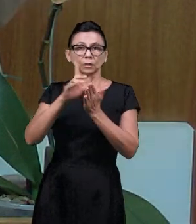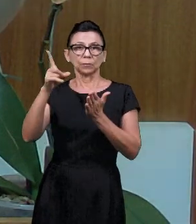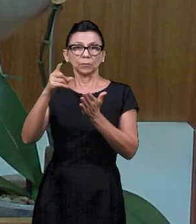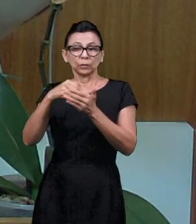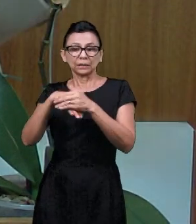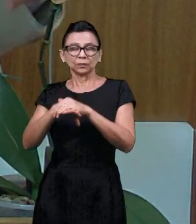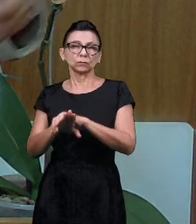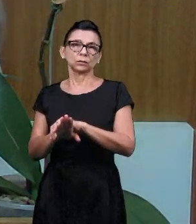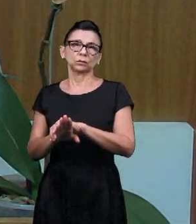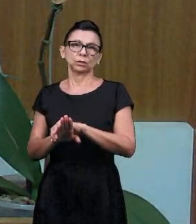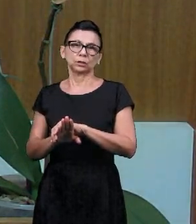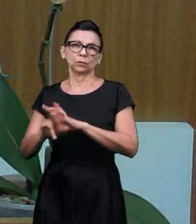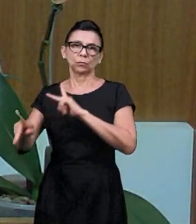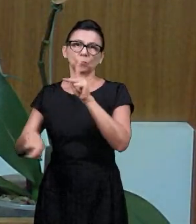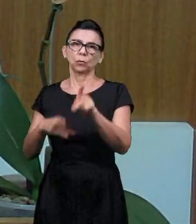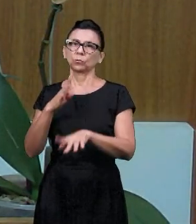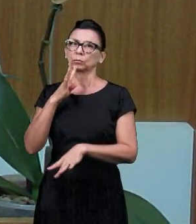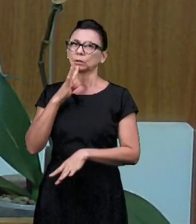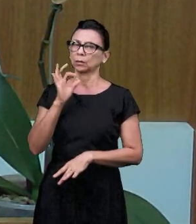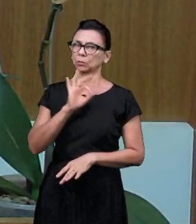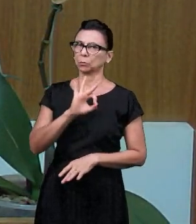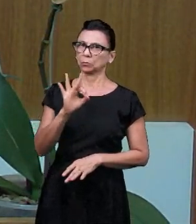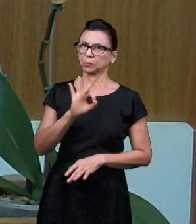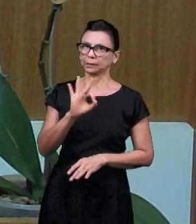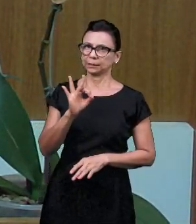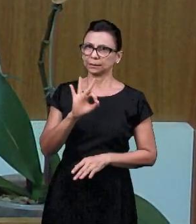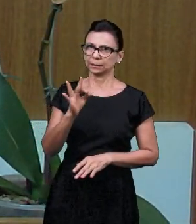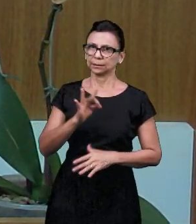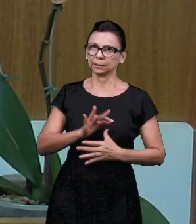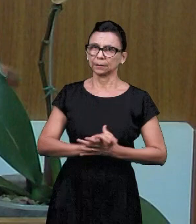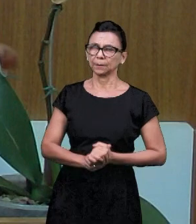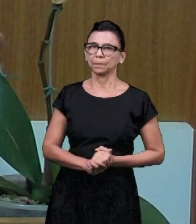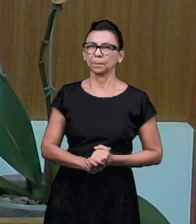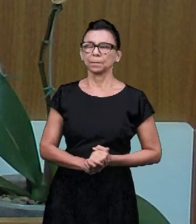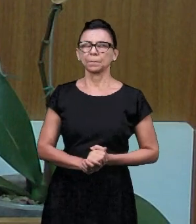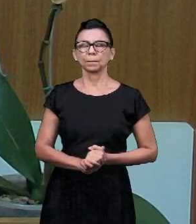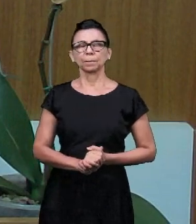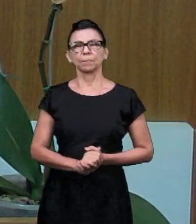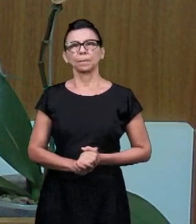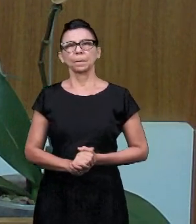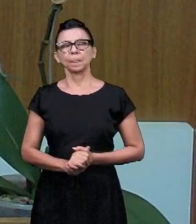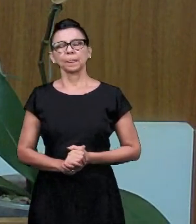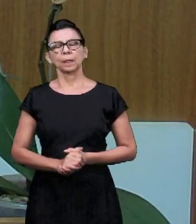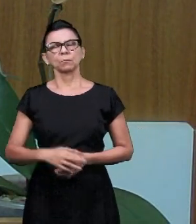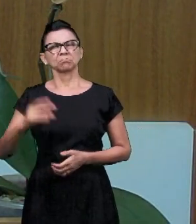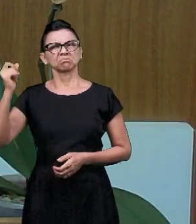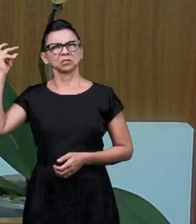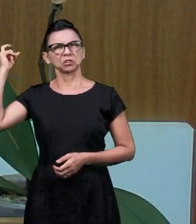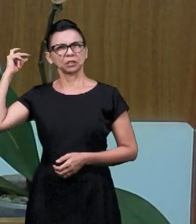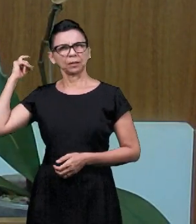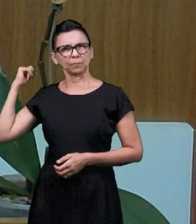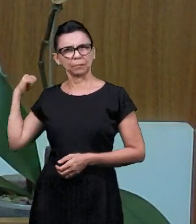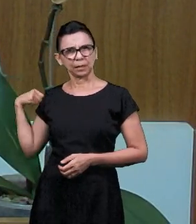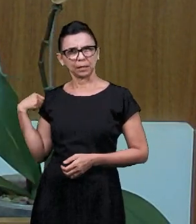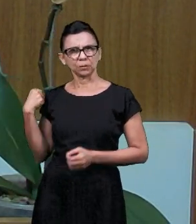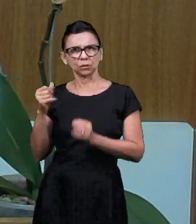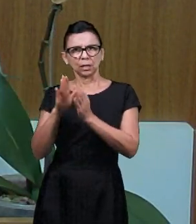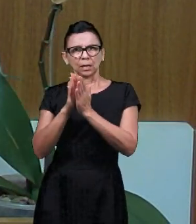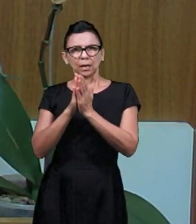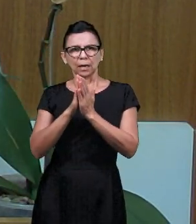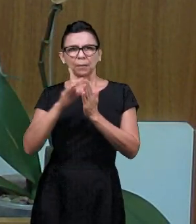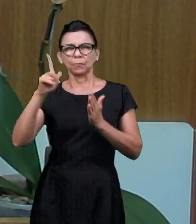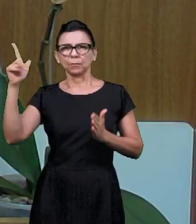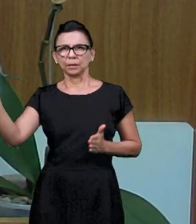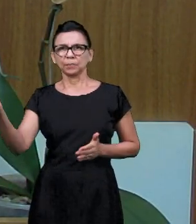été ramenée, elle a été apportée vers le latin. Elle a quitté la langue vulgaire que tout le monde